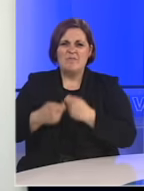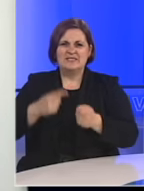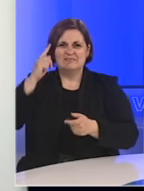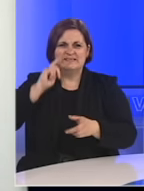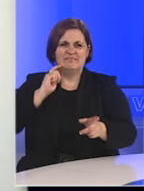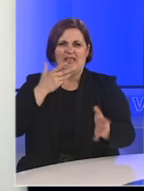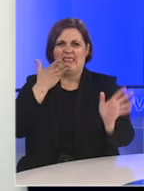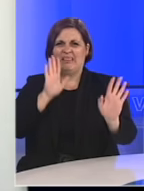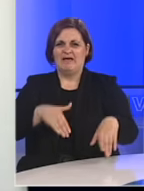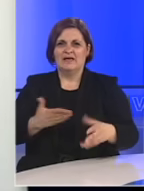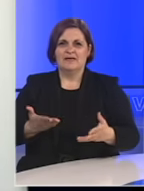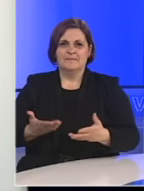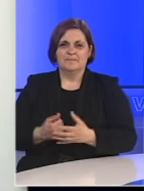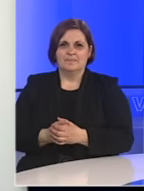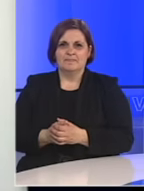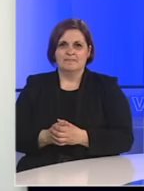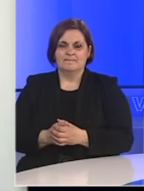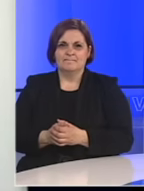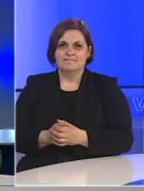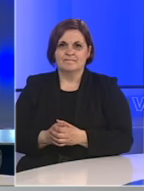i biologije kao znanosti.